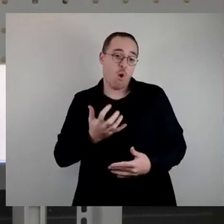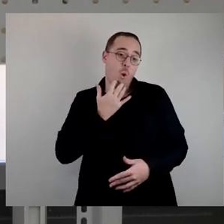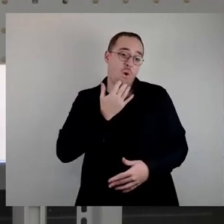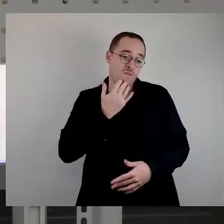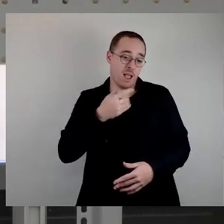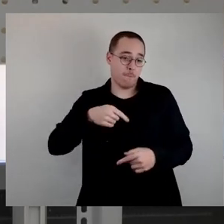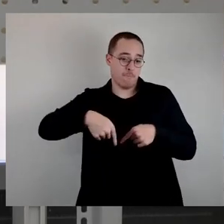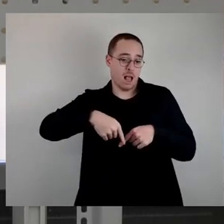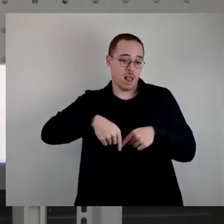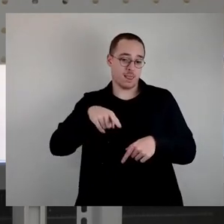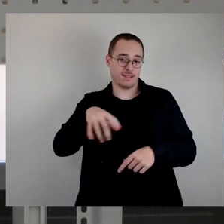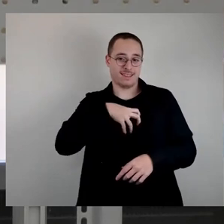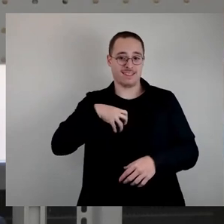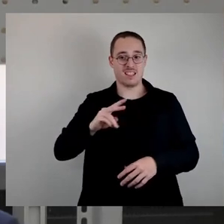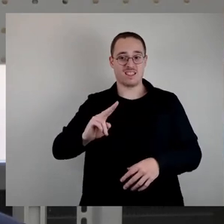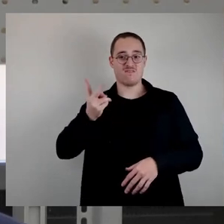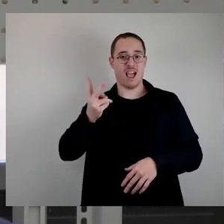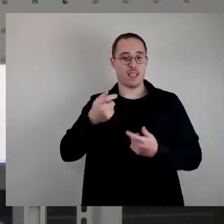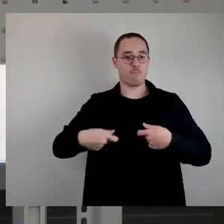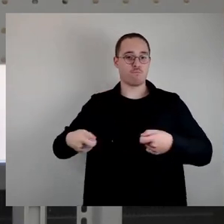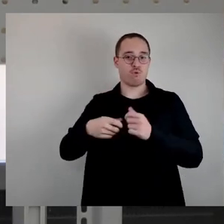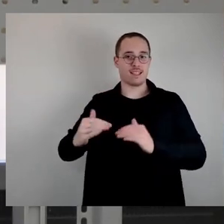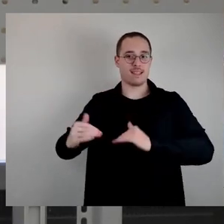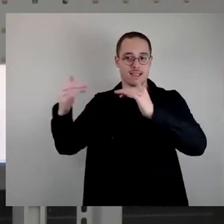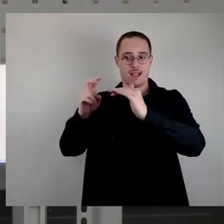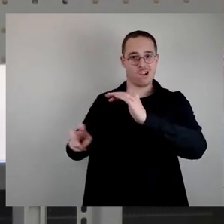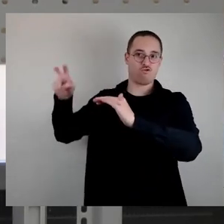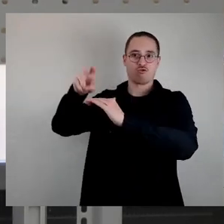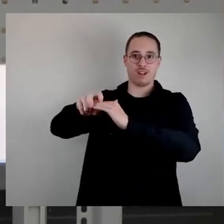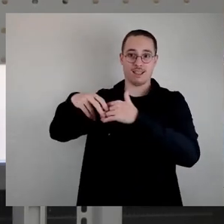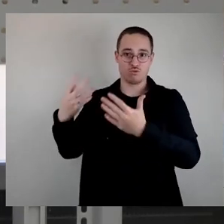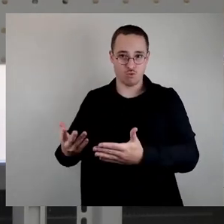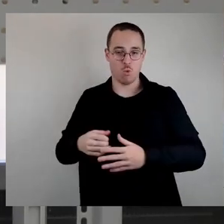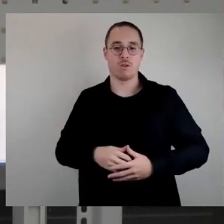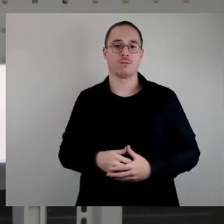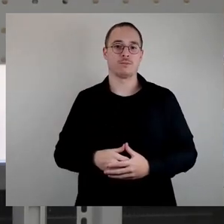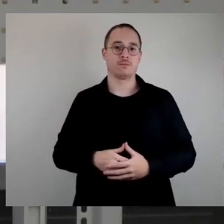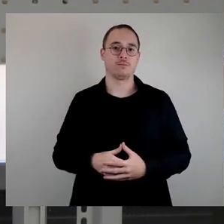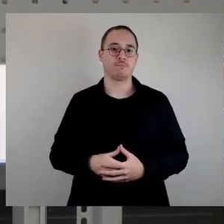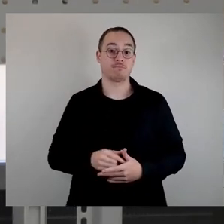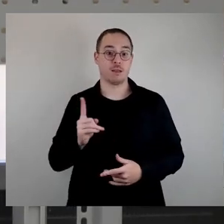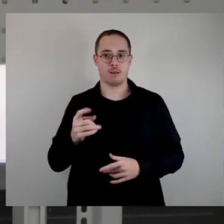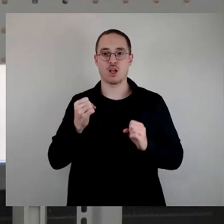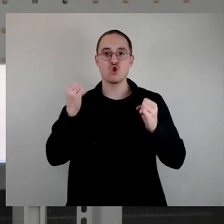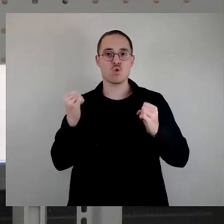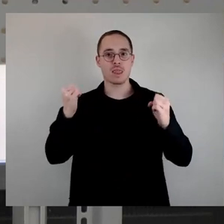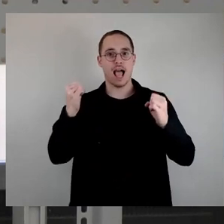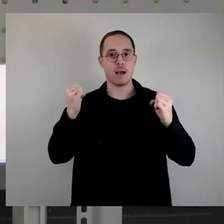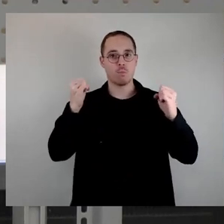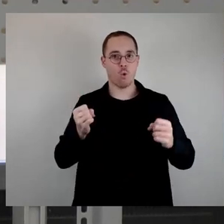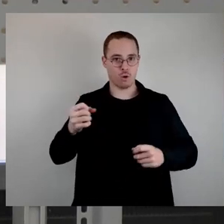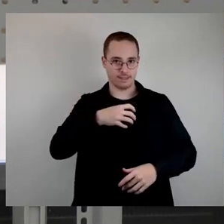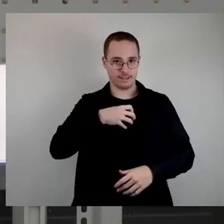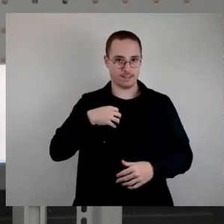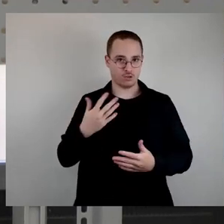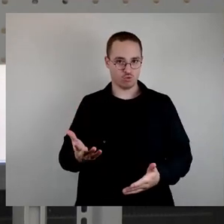sieht, zeichnet sich für den Fußball in Dresden dann leider ein äußerst trauriges Bild. Denn nach Dynamo Dresden als Aushängeschild für den Dresdner Fußball kommt